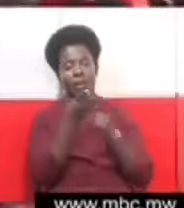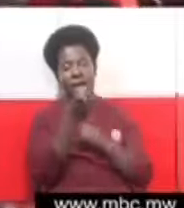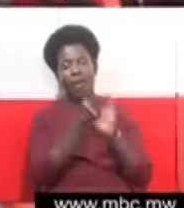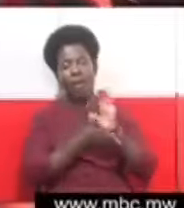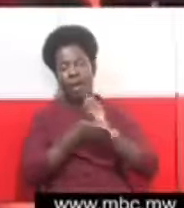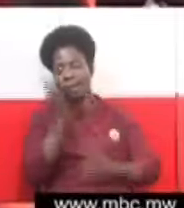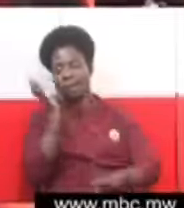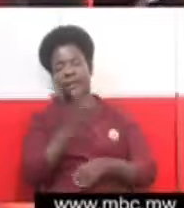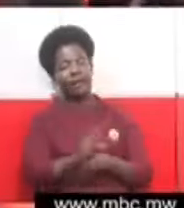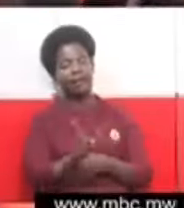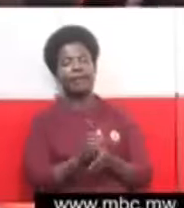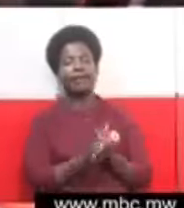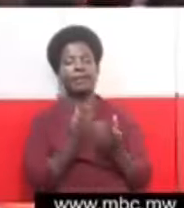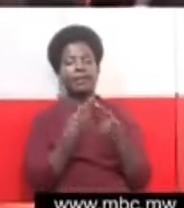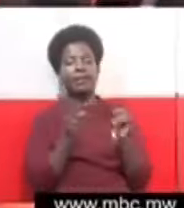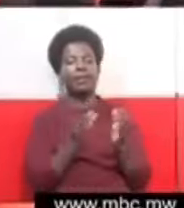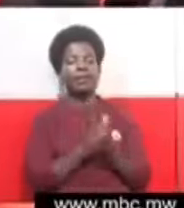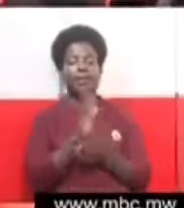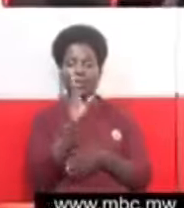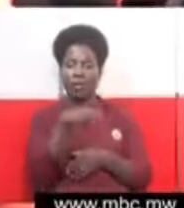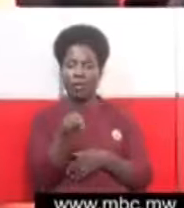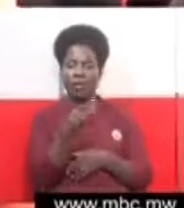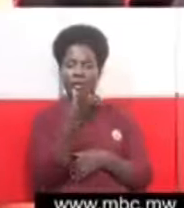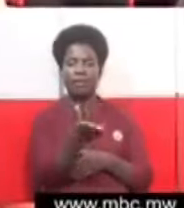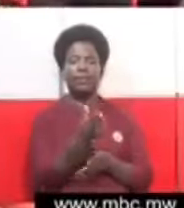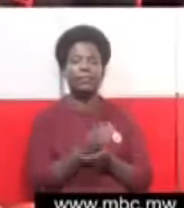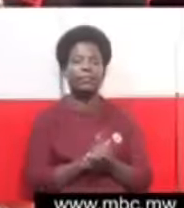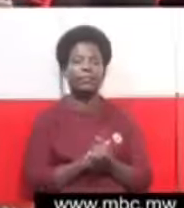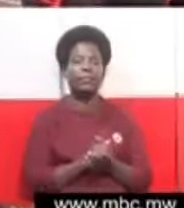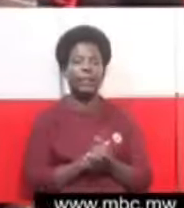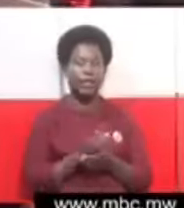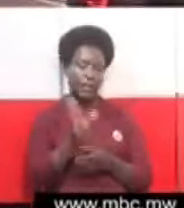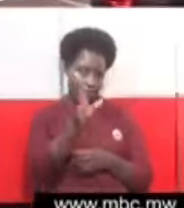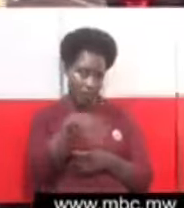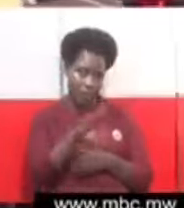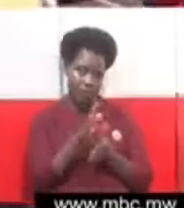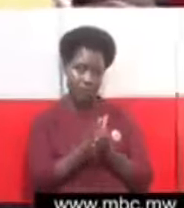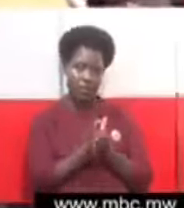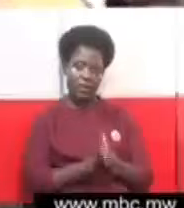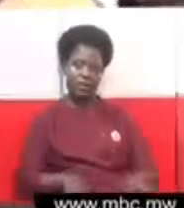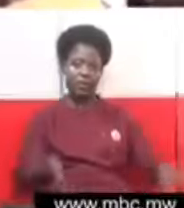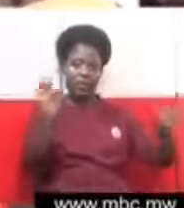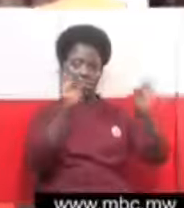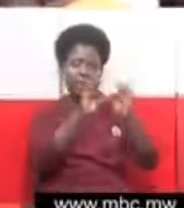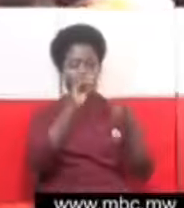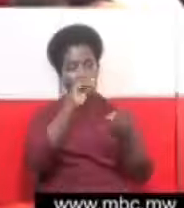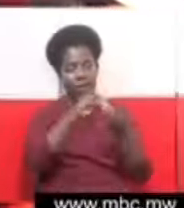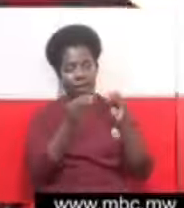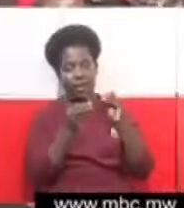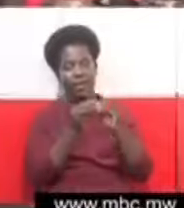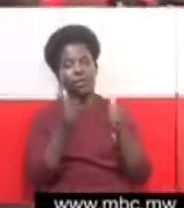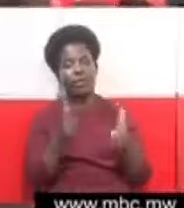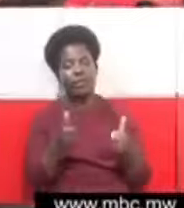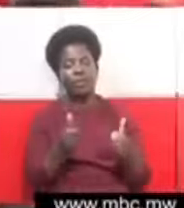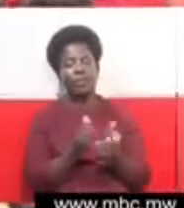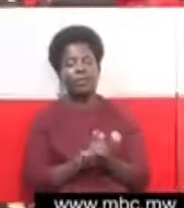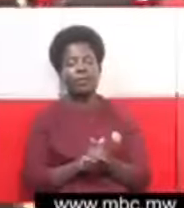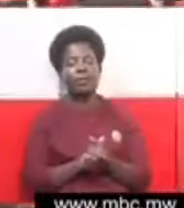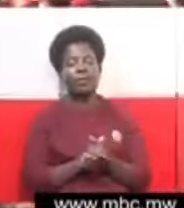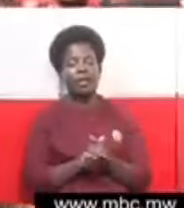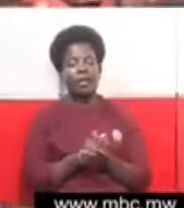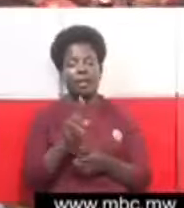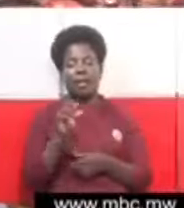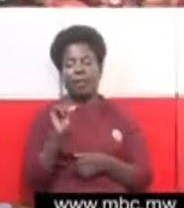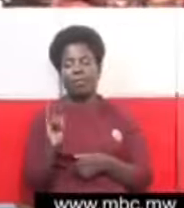zawo tembelero limenelo. Zimene zijaziene akutandi kodi kuchitika. Dr.